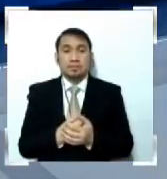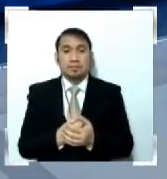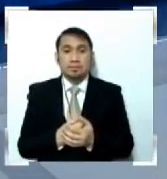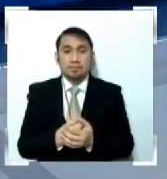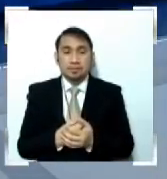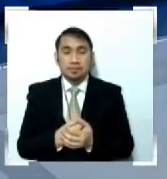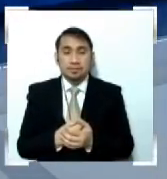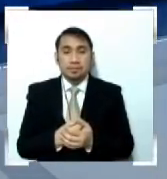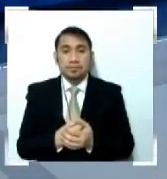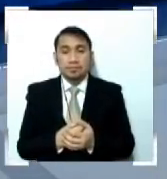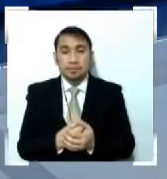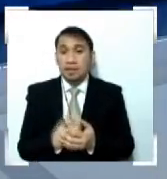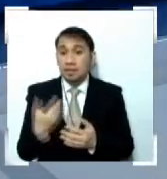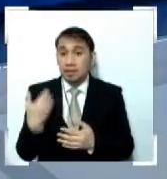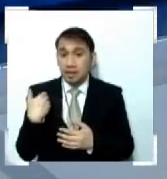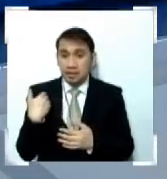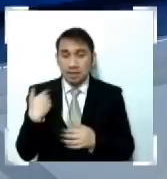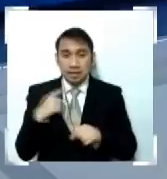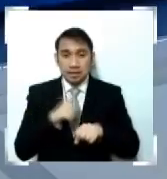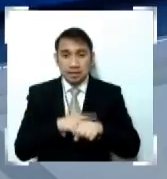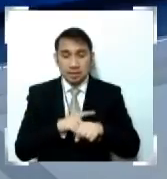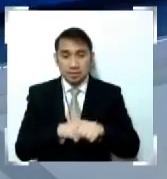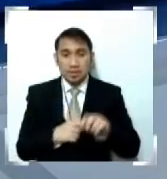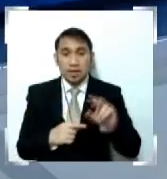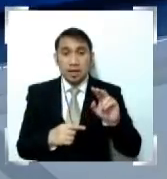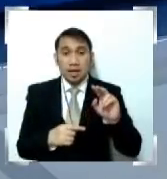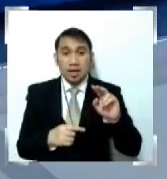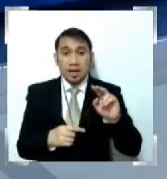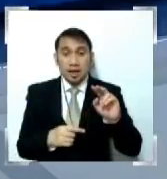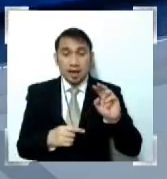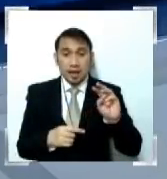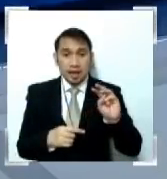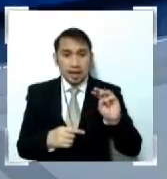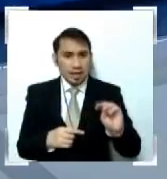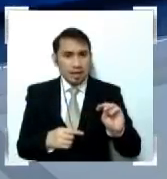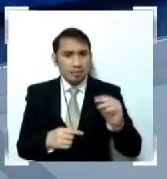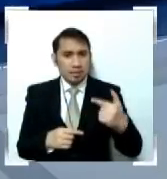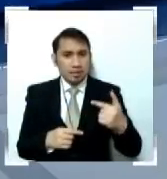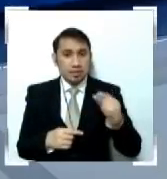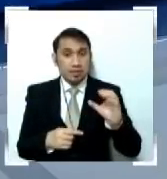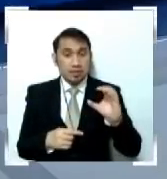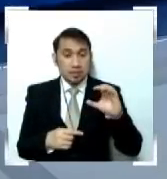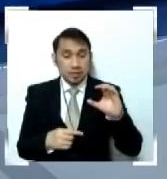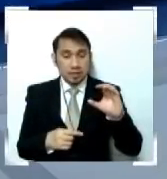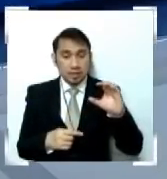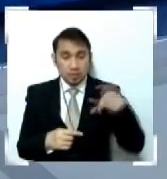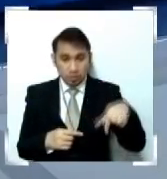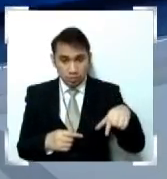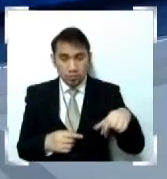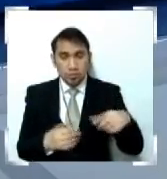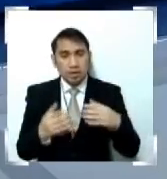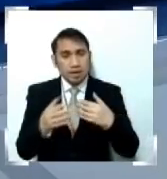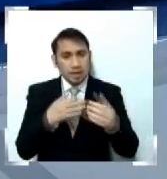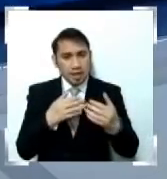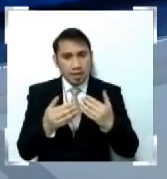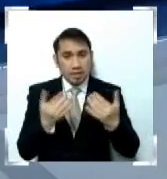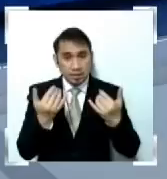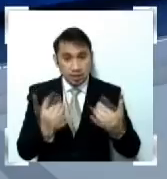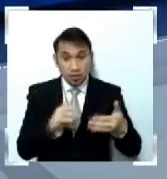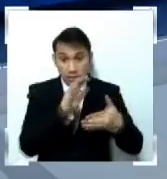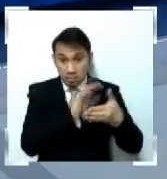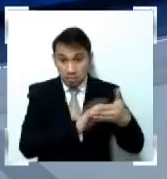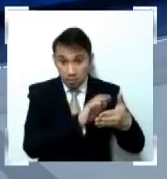Hindi pa panahon para mag-MGCQ ang NCR Plus. Yan po ang tingin ng Okta Research kahit bumababa ang kaso ng COVID-19 sa